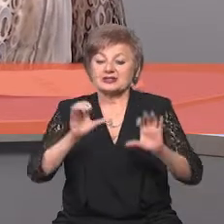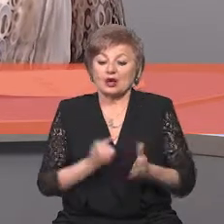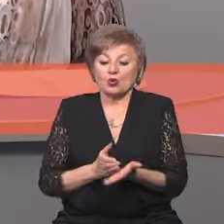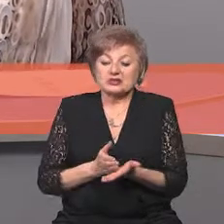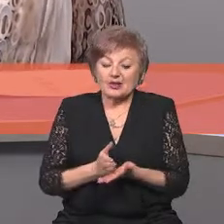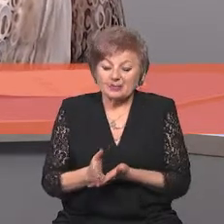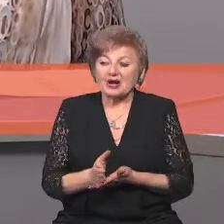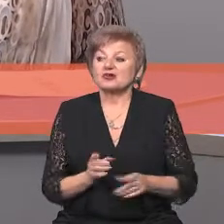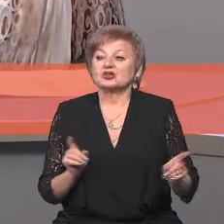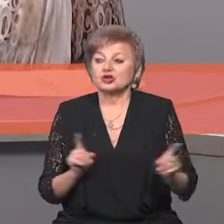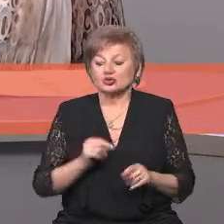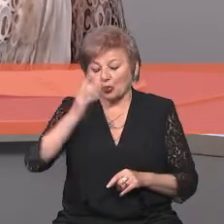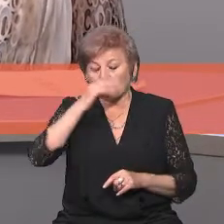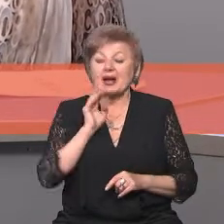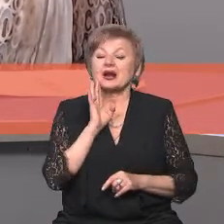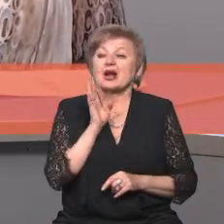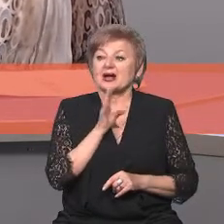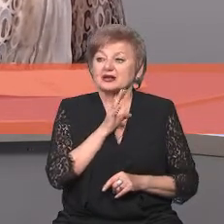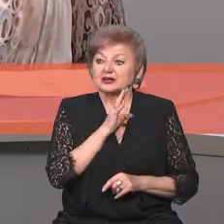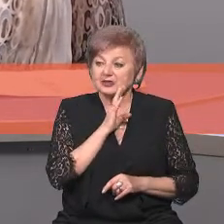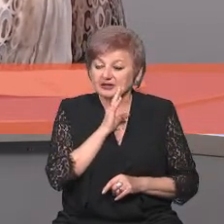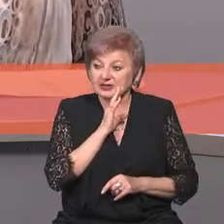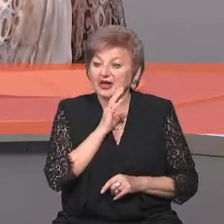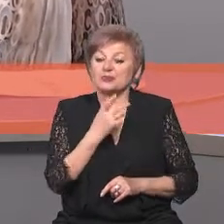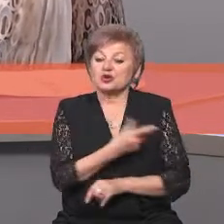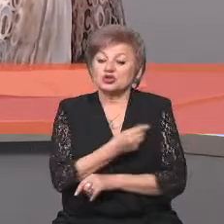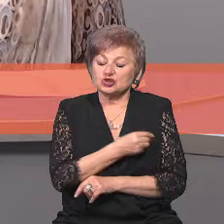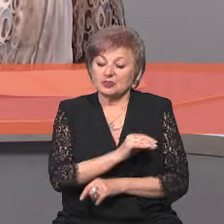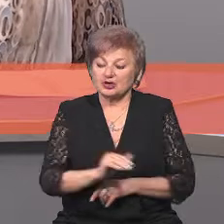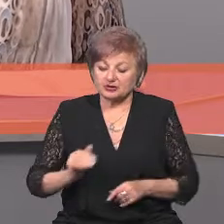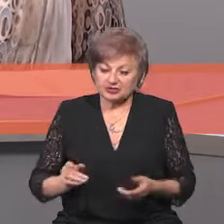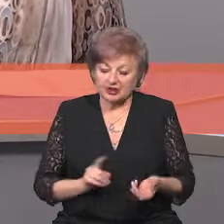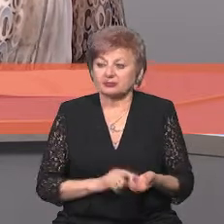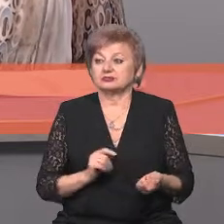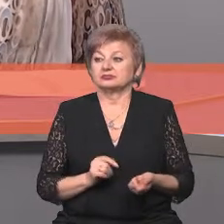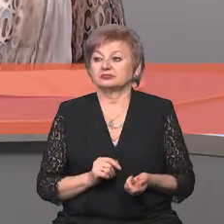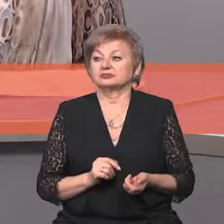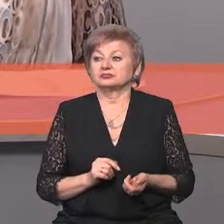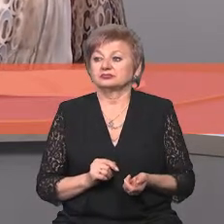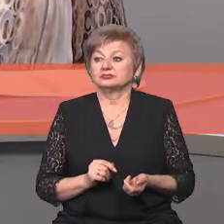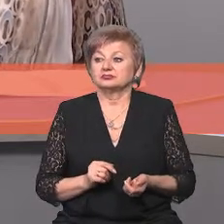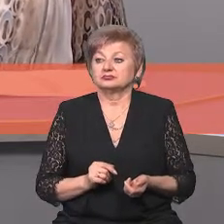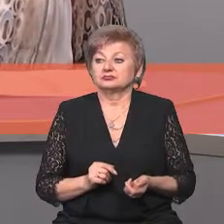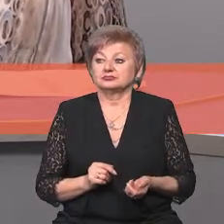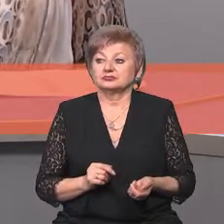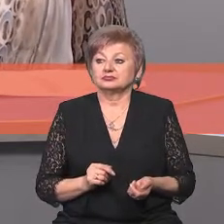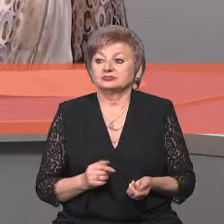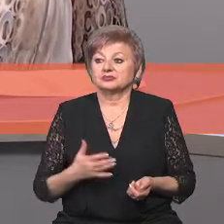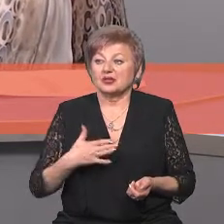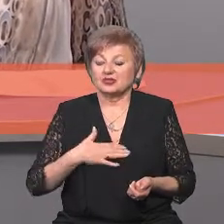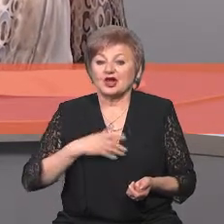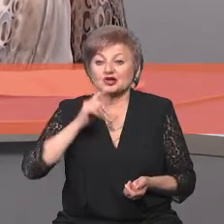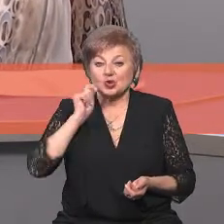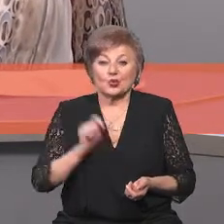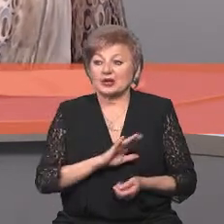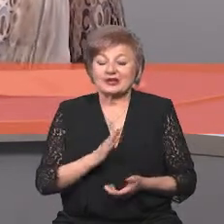щоб батьки дійсно щепили своїх дітей. Щепили, бо це наша країна